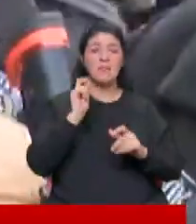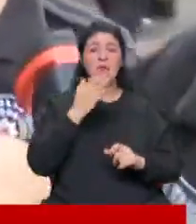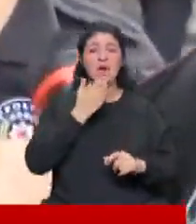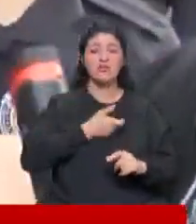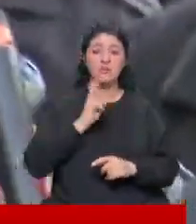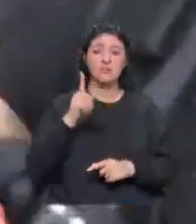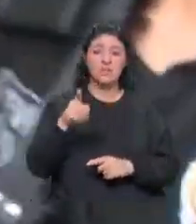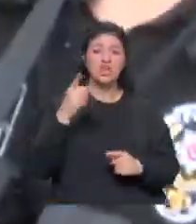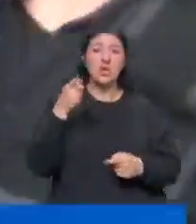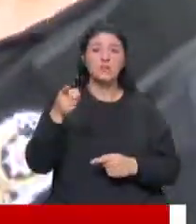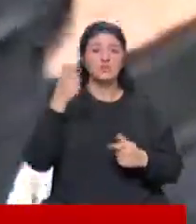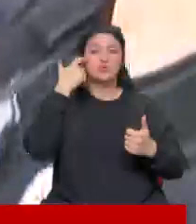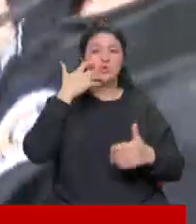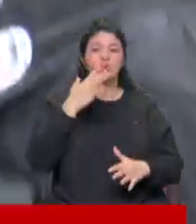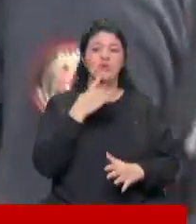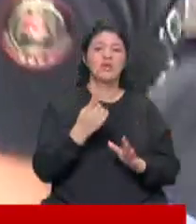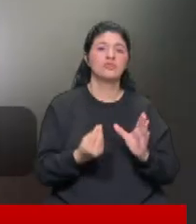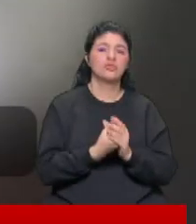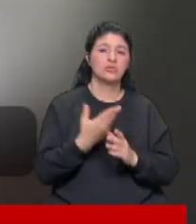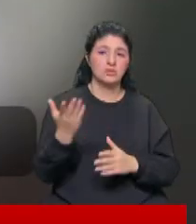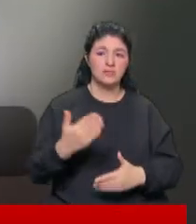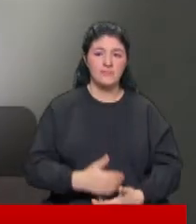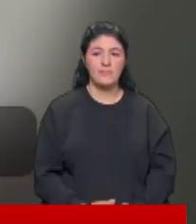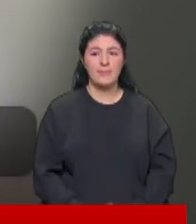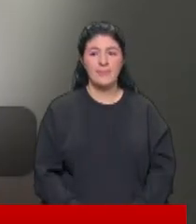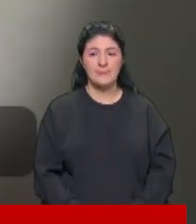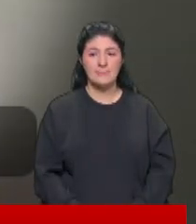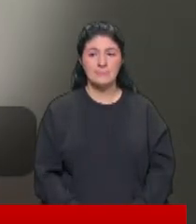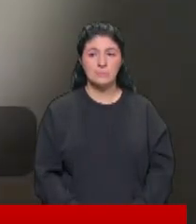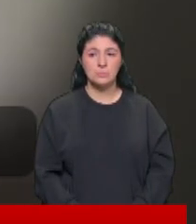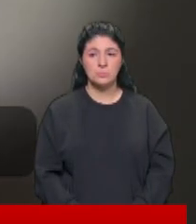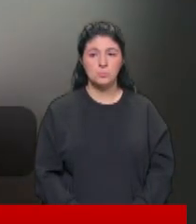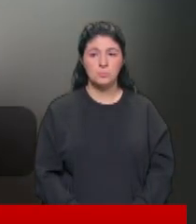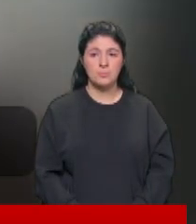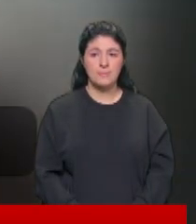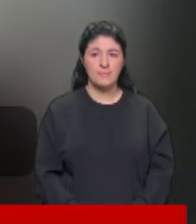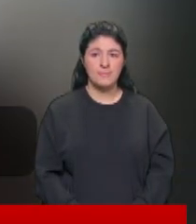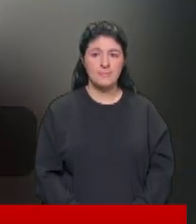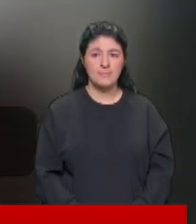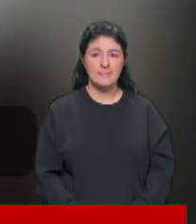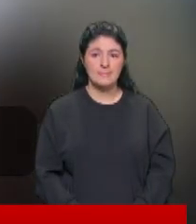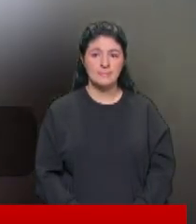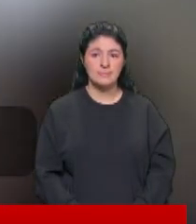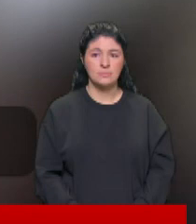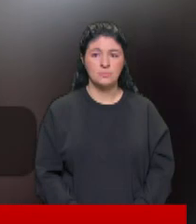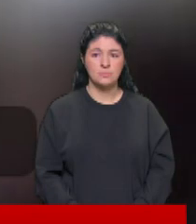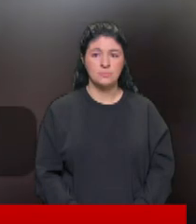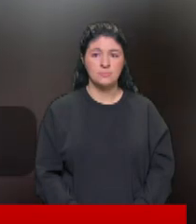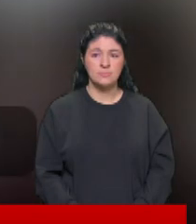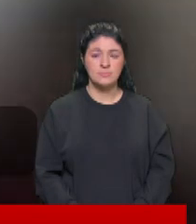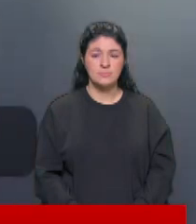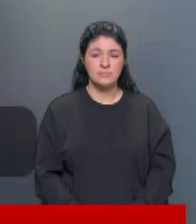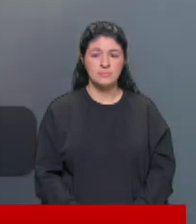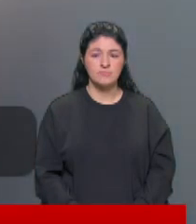öğrencilere yönelik işte bu skandal sözler duyuldu. Korkuyor musun? Çakılacağını düşünüyorsun. Ne demek binme ya?